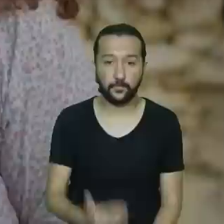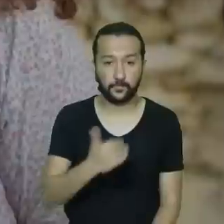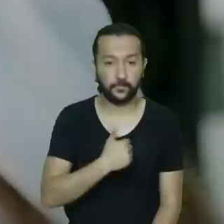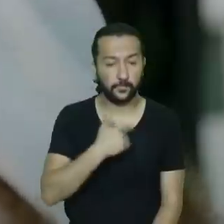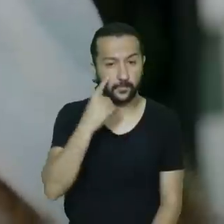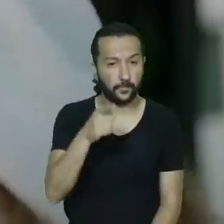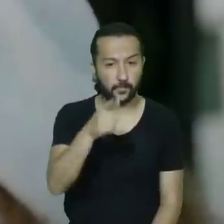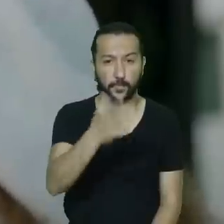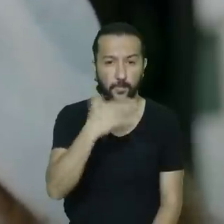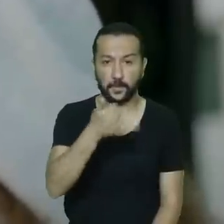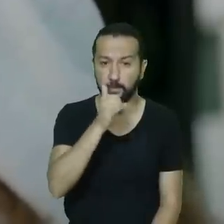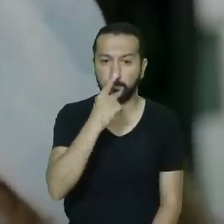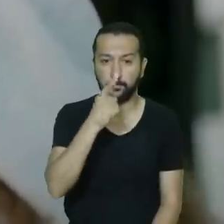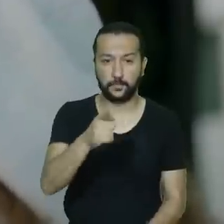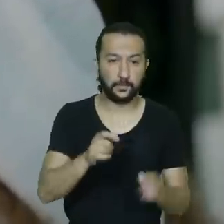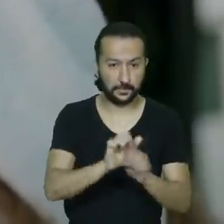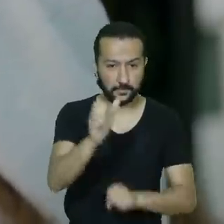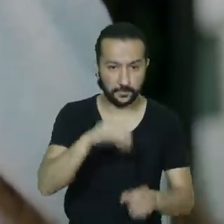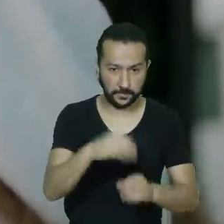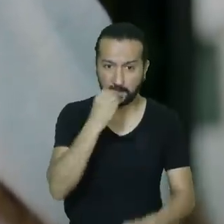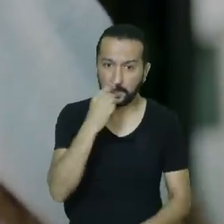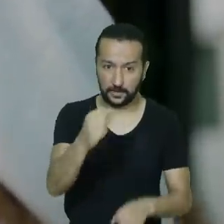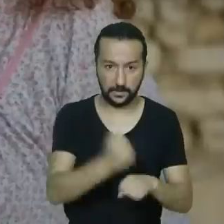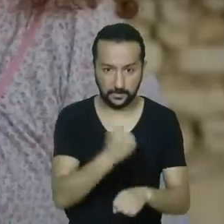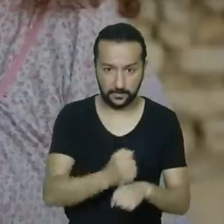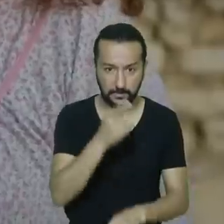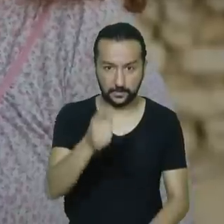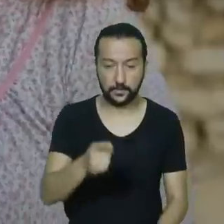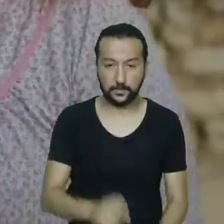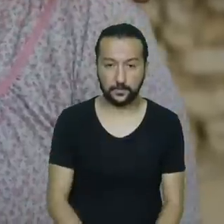Beni bak. Yoksa içki kokusunu bastırsın diye mi yedin samsağı?